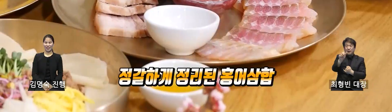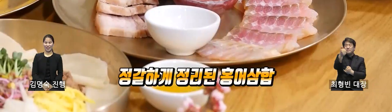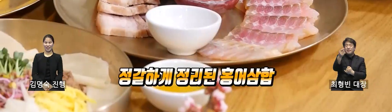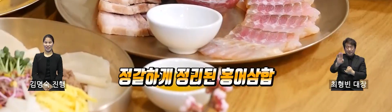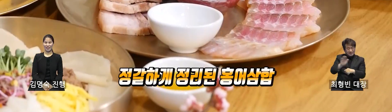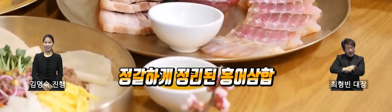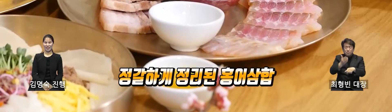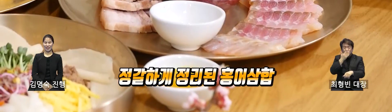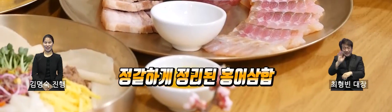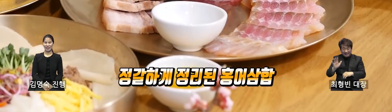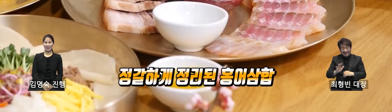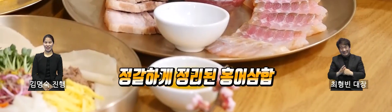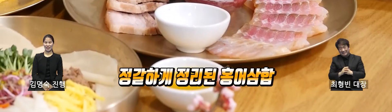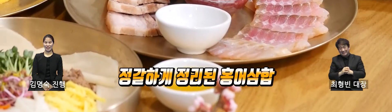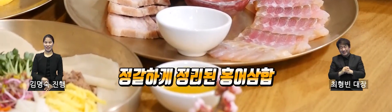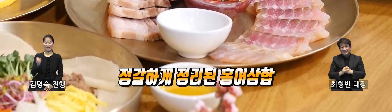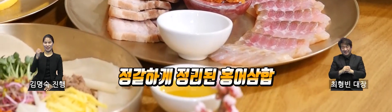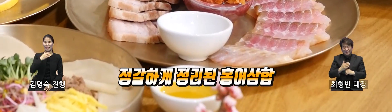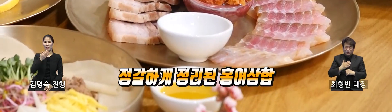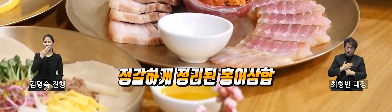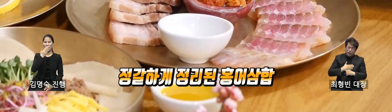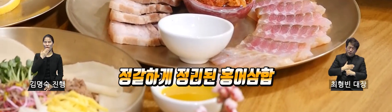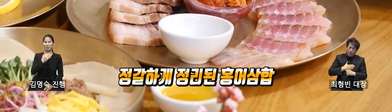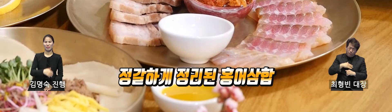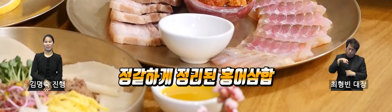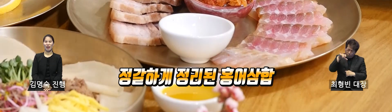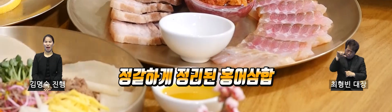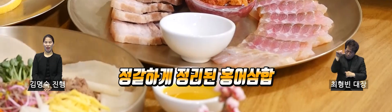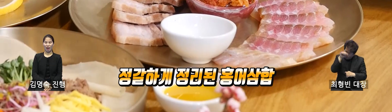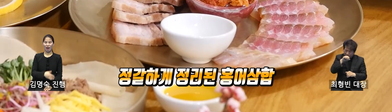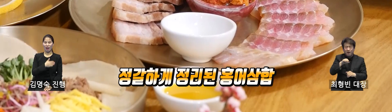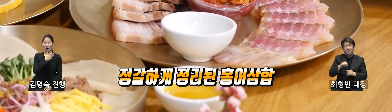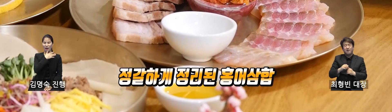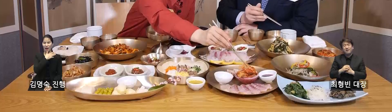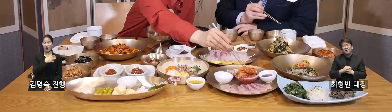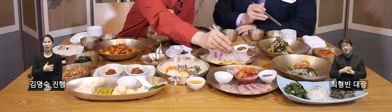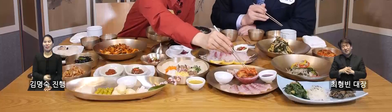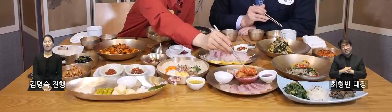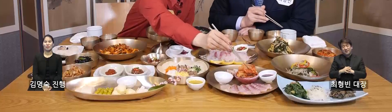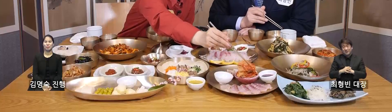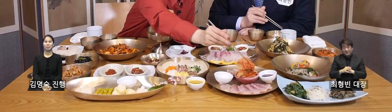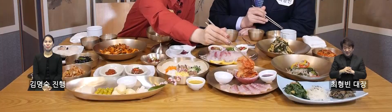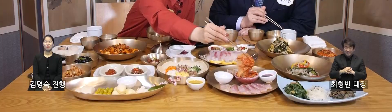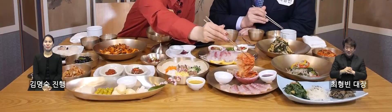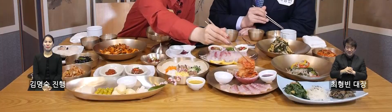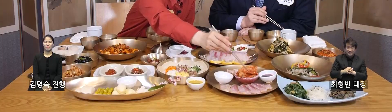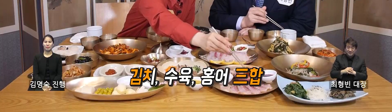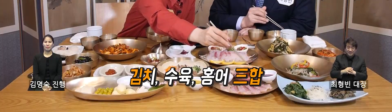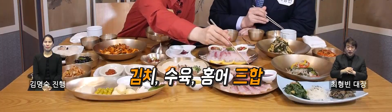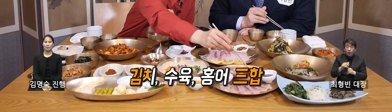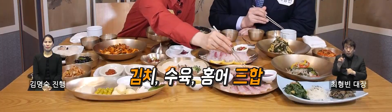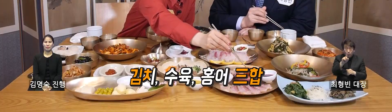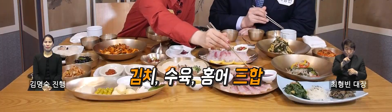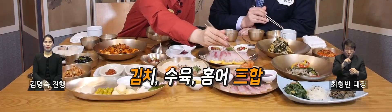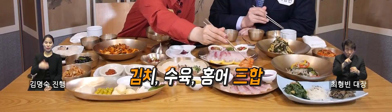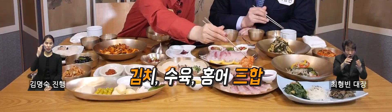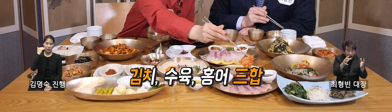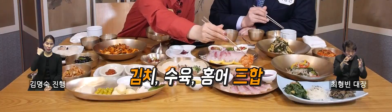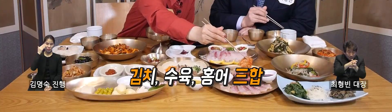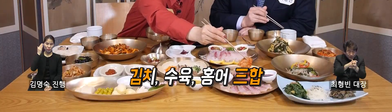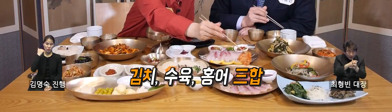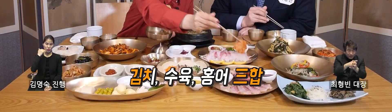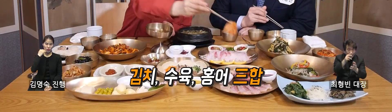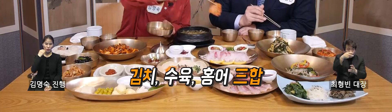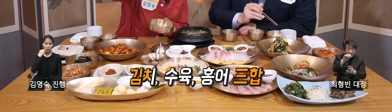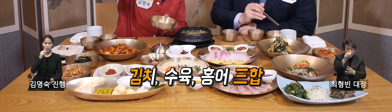드시더라구요 그래서 저는 상업을 굉장히 좋아합니다 머무 해서 3 안되죠 김치수